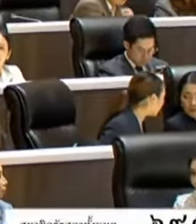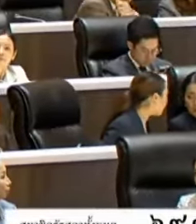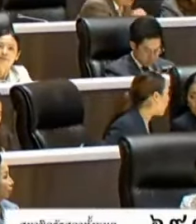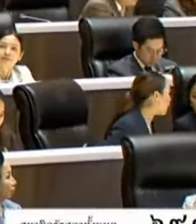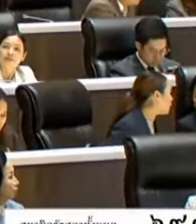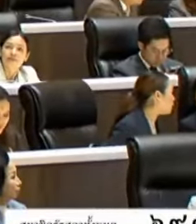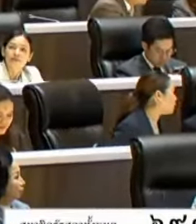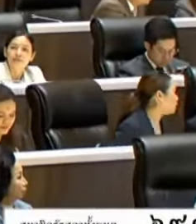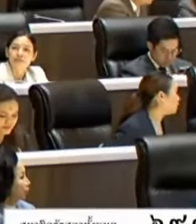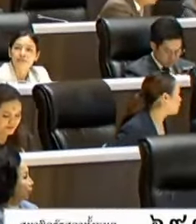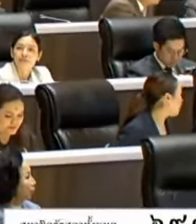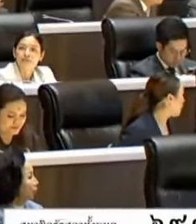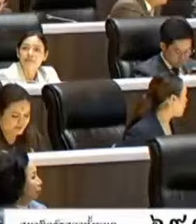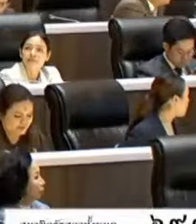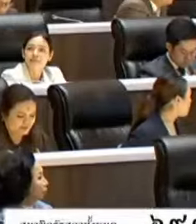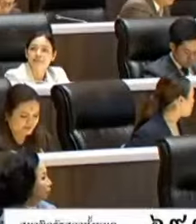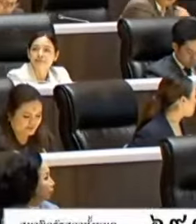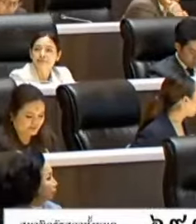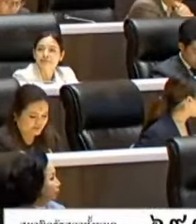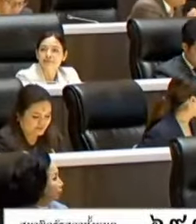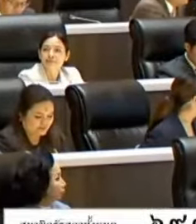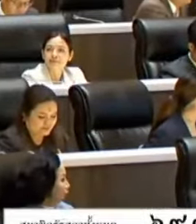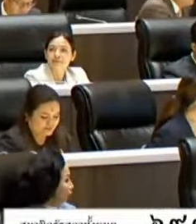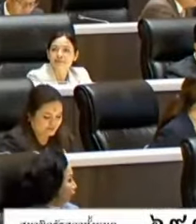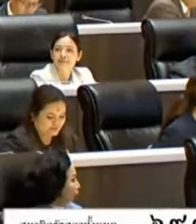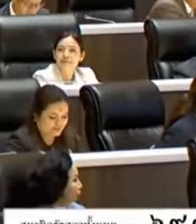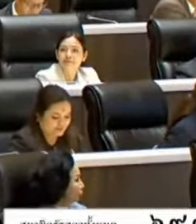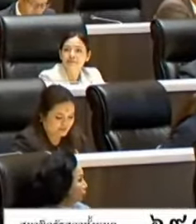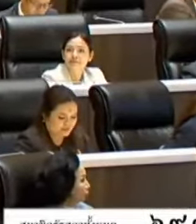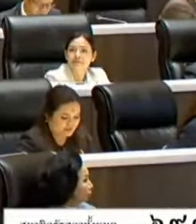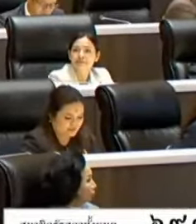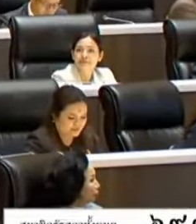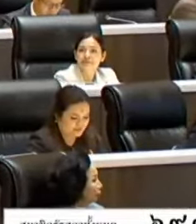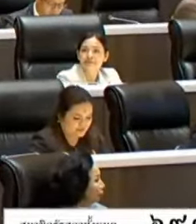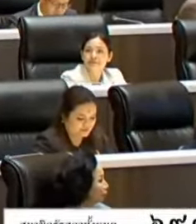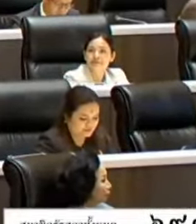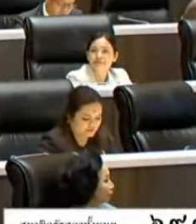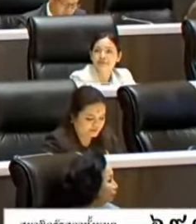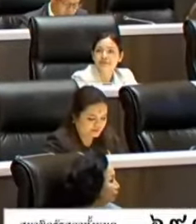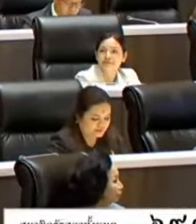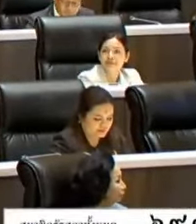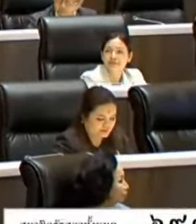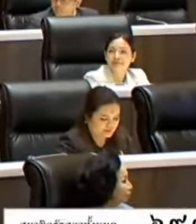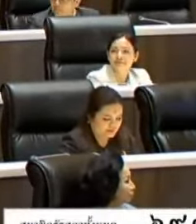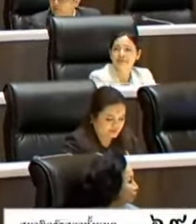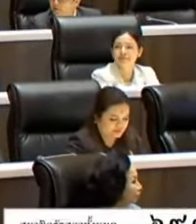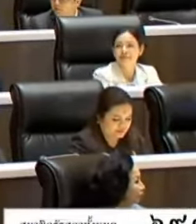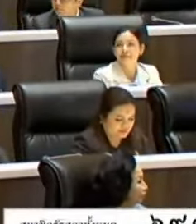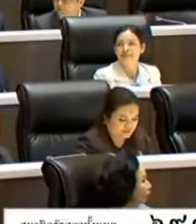ท่านที่เข้ามาแล้วนะครับมีท่านผู้ใดยังไม่ได้แสดงตนนะครับ